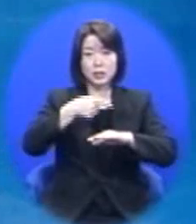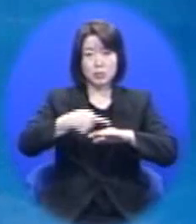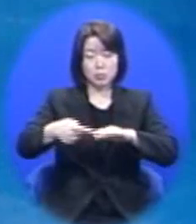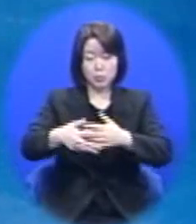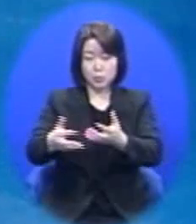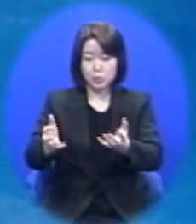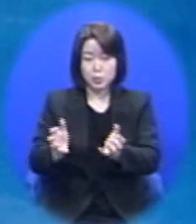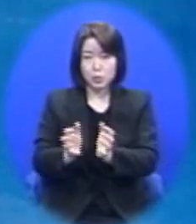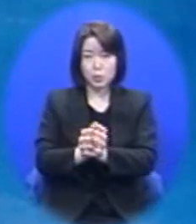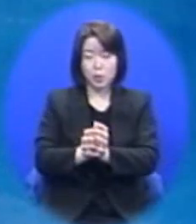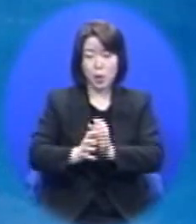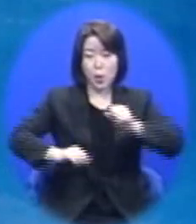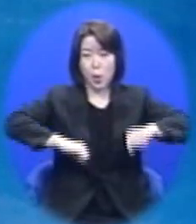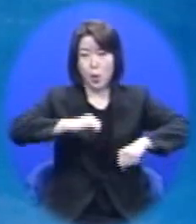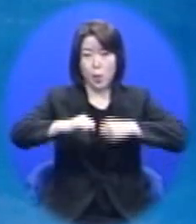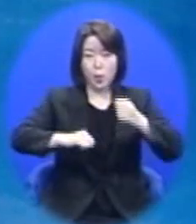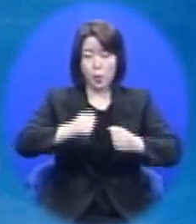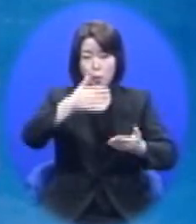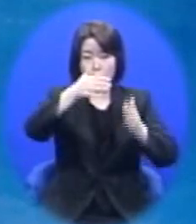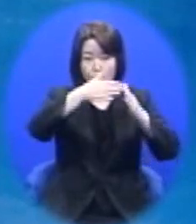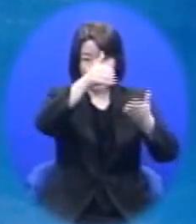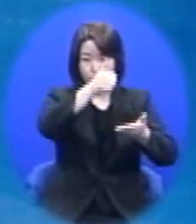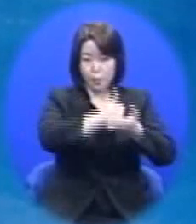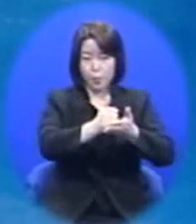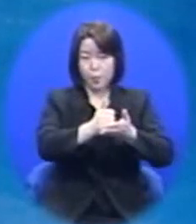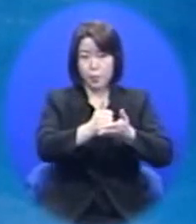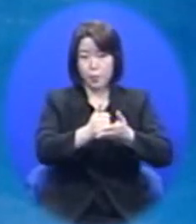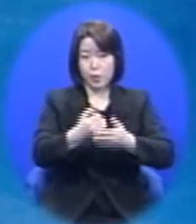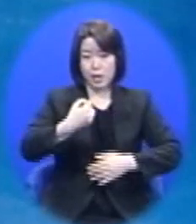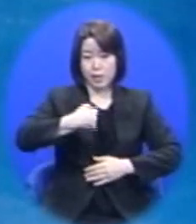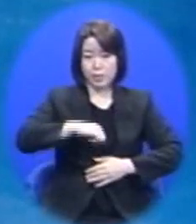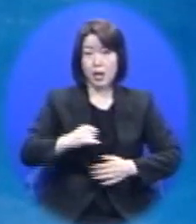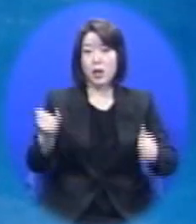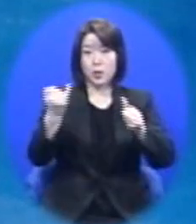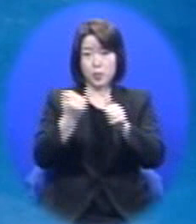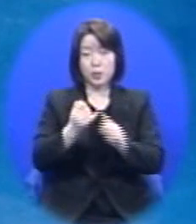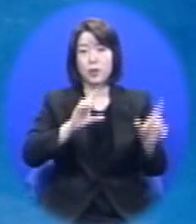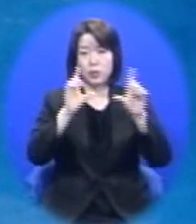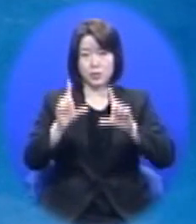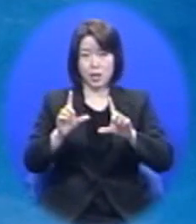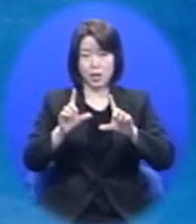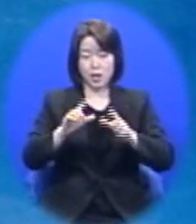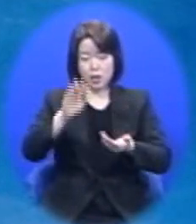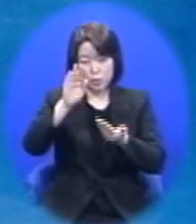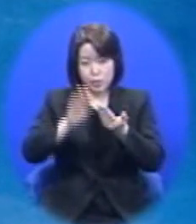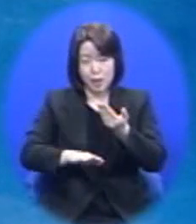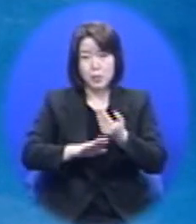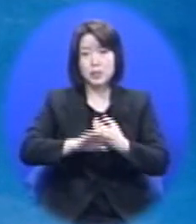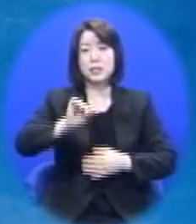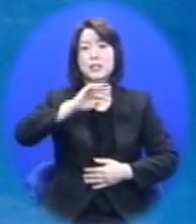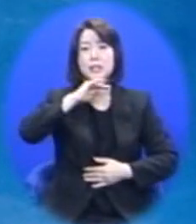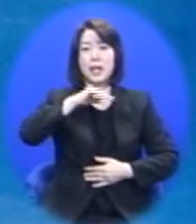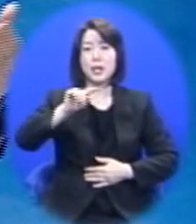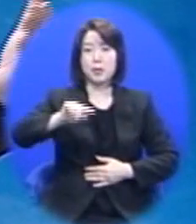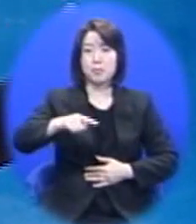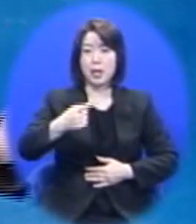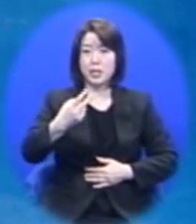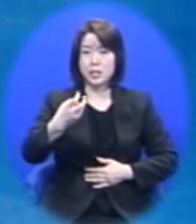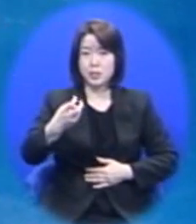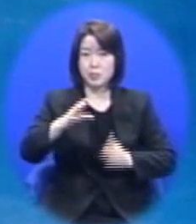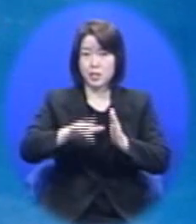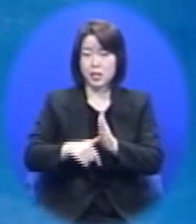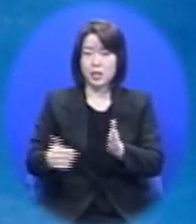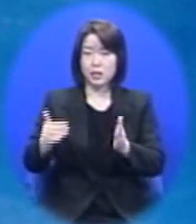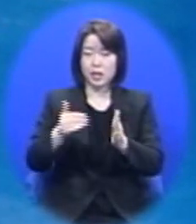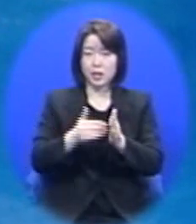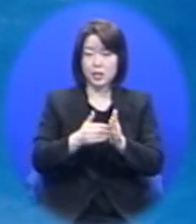사위로 살았고, 그리고 나머지 80세부터 120세까지는 이스라엘 백성의 출애굽을 이끌어가는